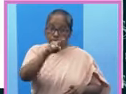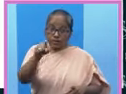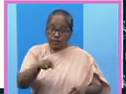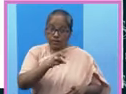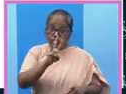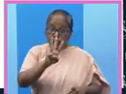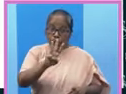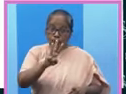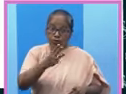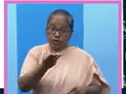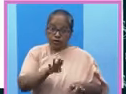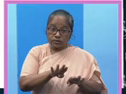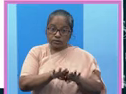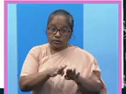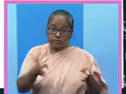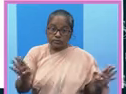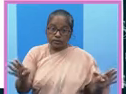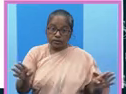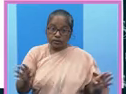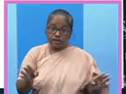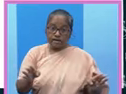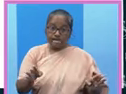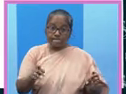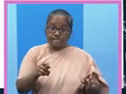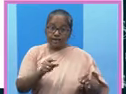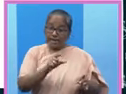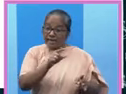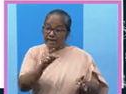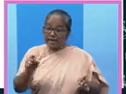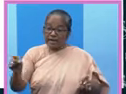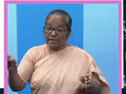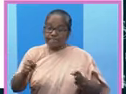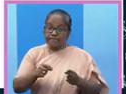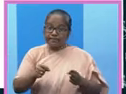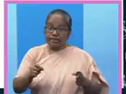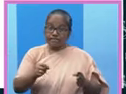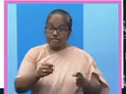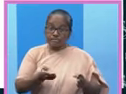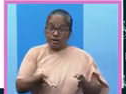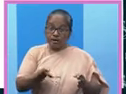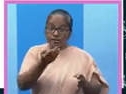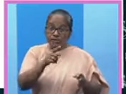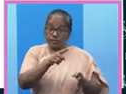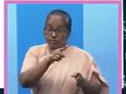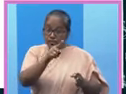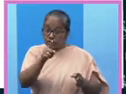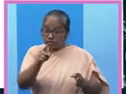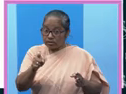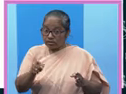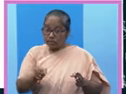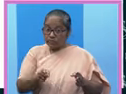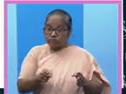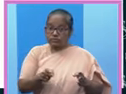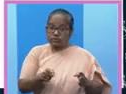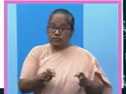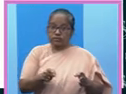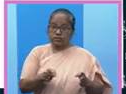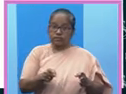சம பாகமாக பிரிச்சுருக்காங்க. அதில் வில்லி நீளம் இப்போ எங்கேருந்து எது வரைன்னா, இங்கே இருந்து இதுவரை,